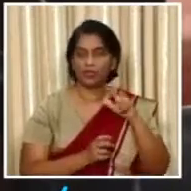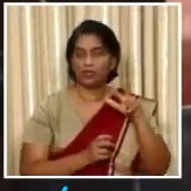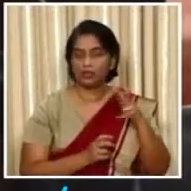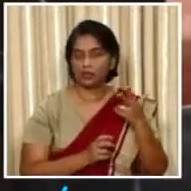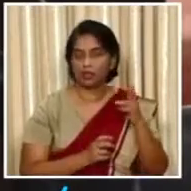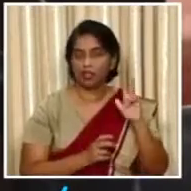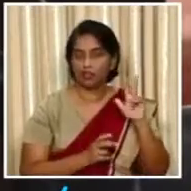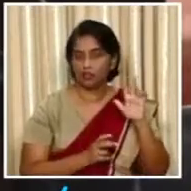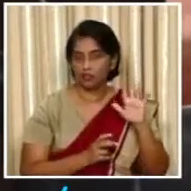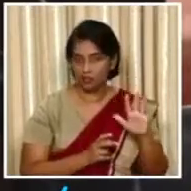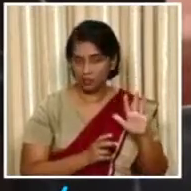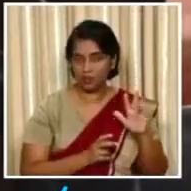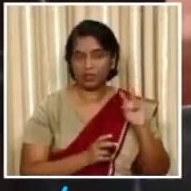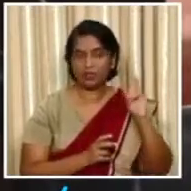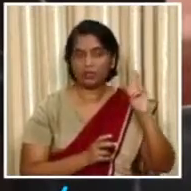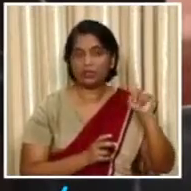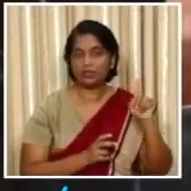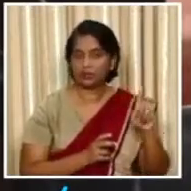1885-31 மற்றும்